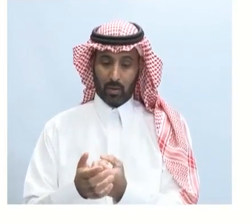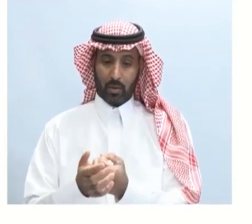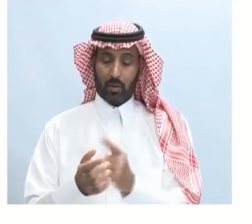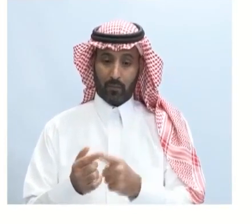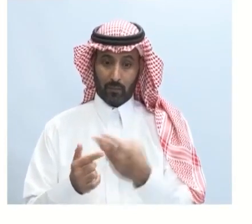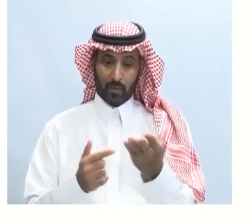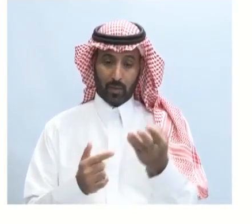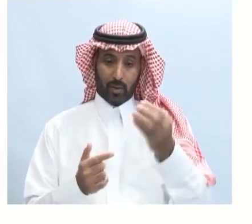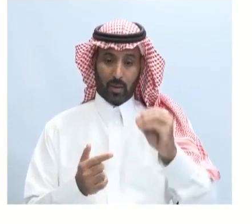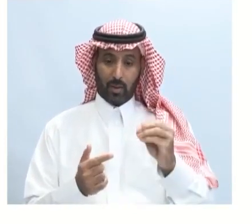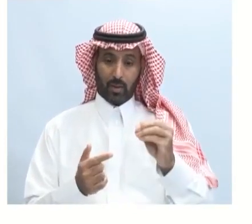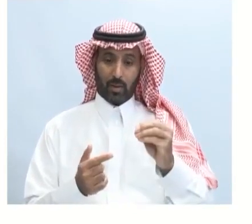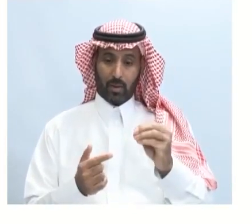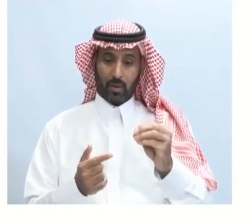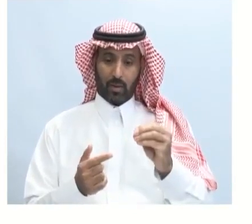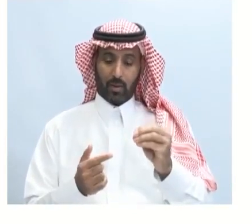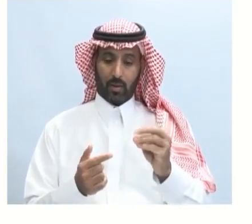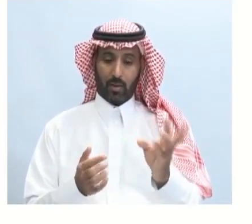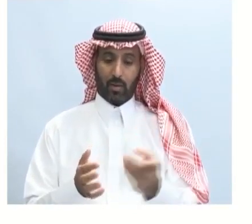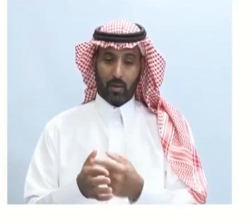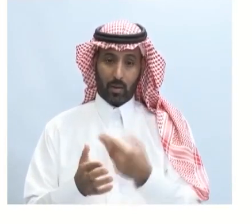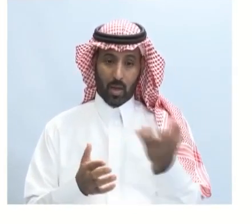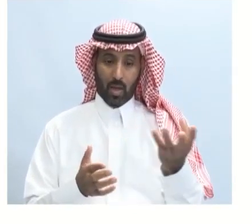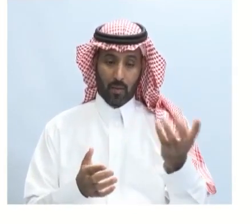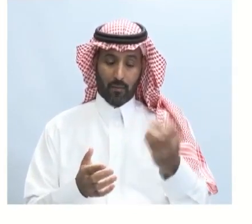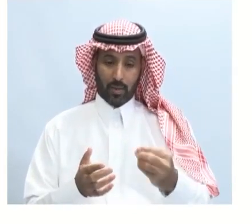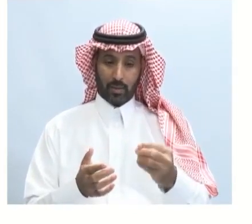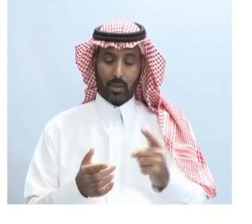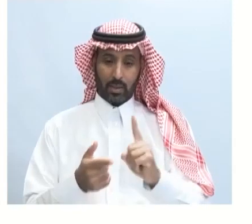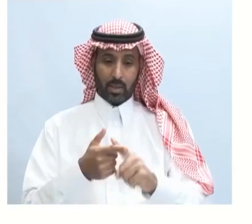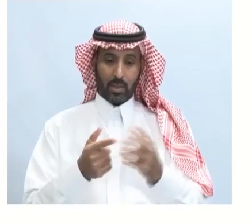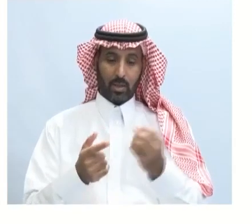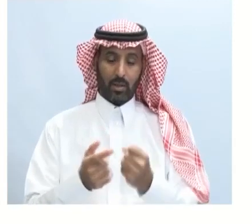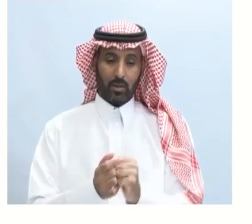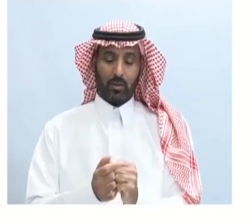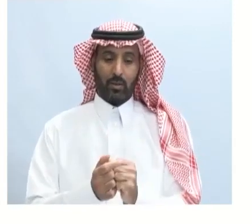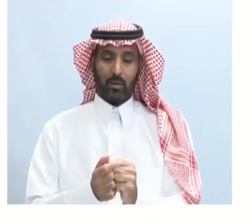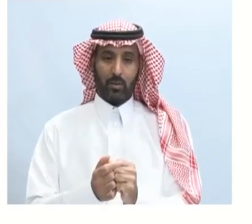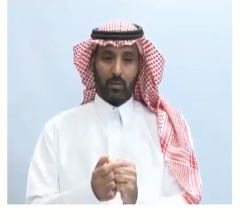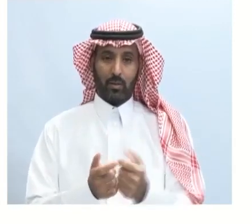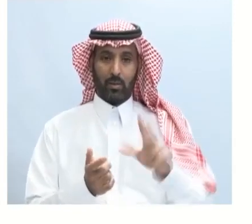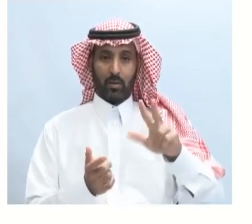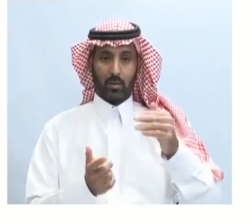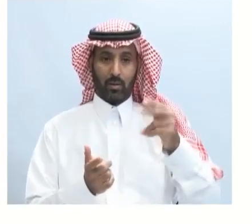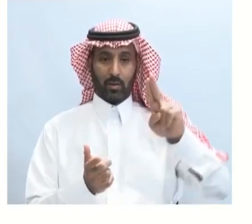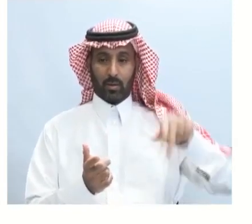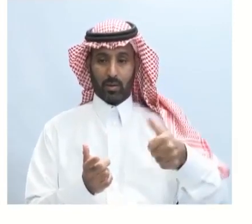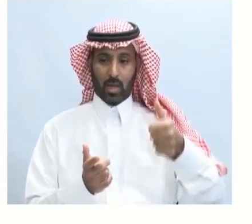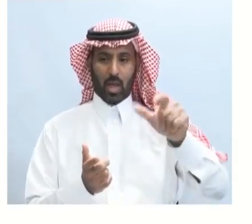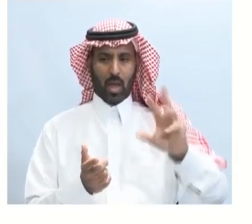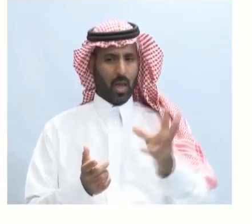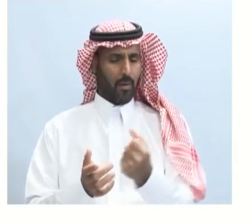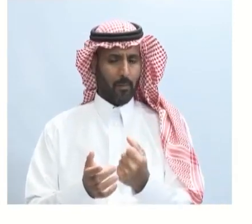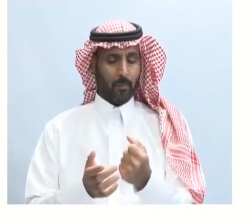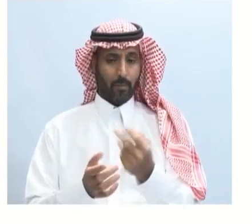فقدان الاكسجين اختزال وعند اكتساب الهيدروجين اختزال من